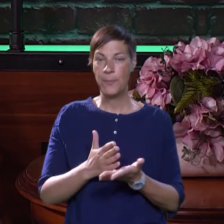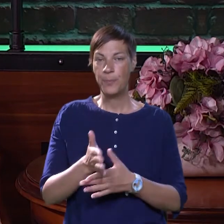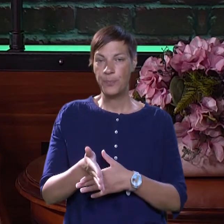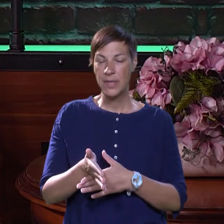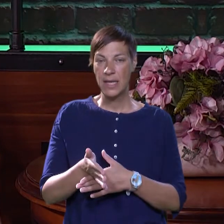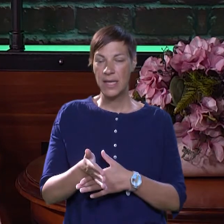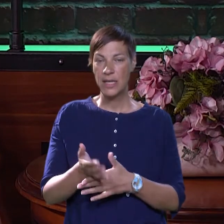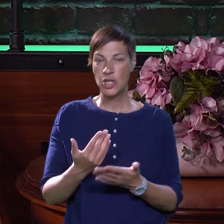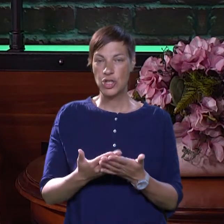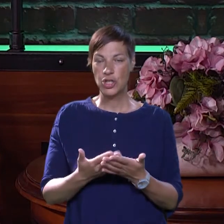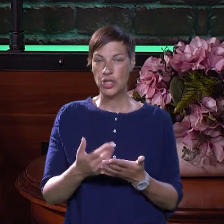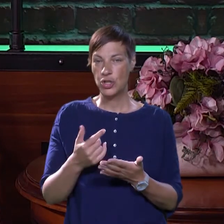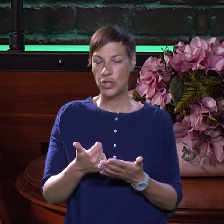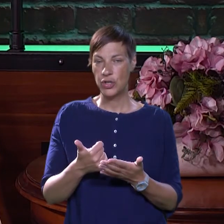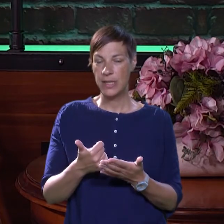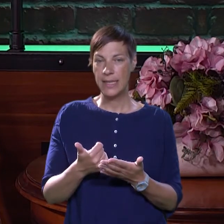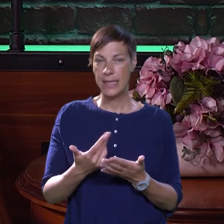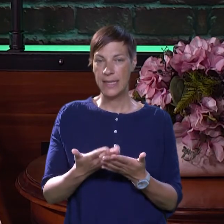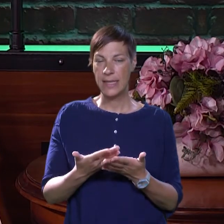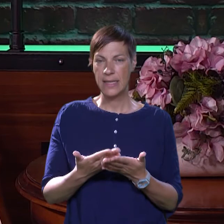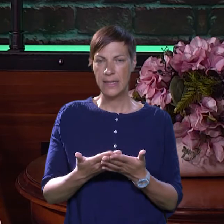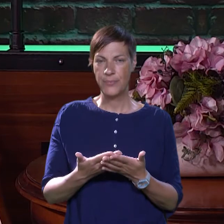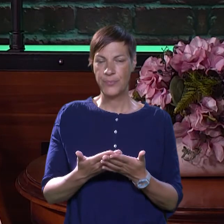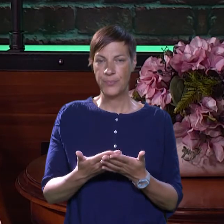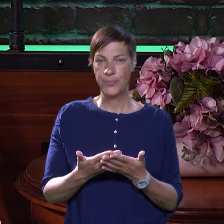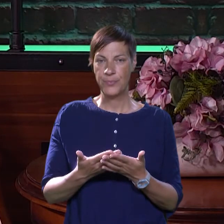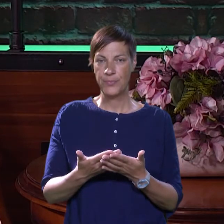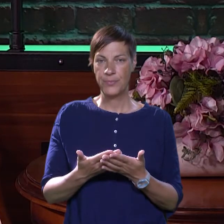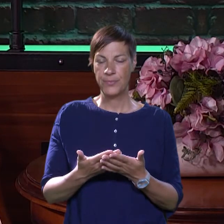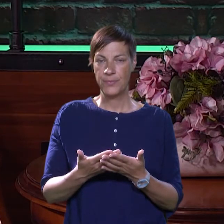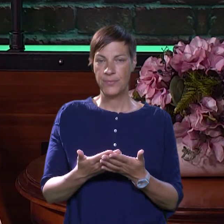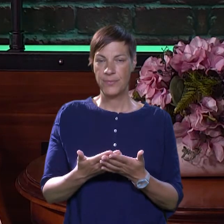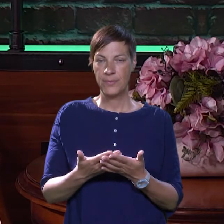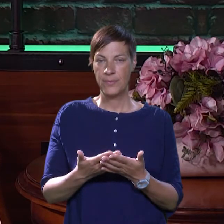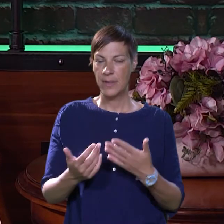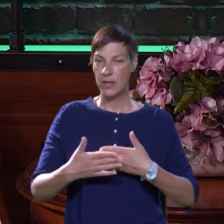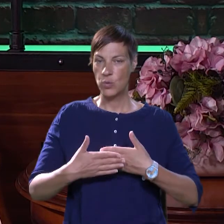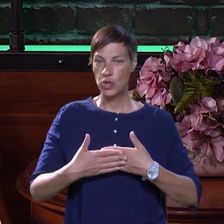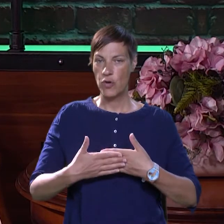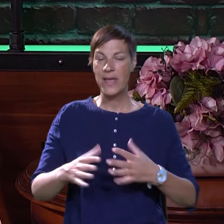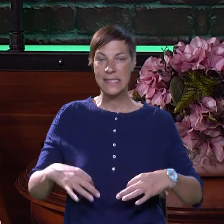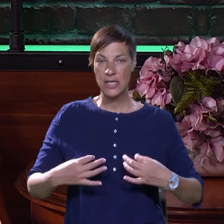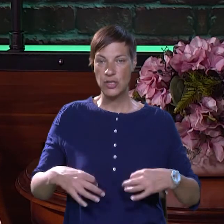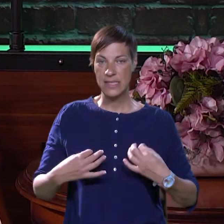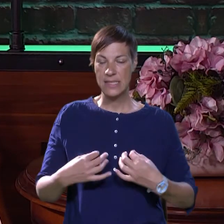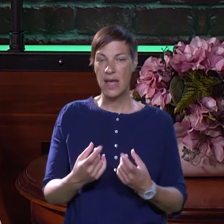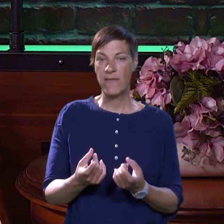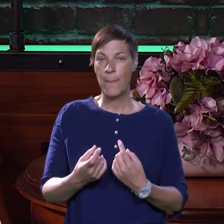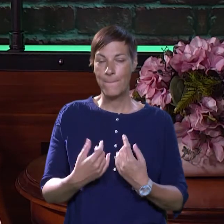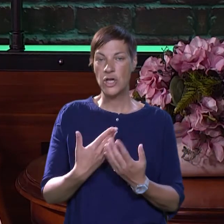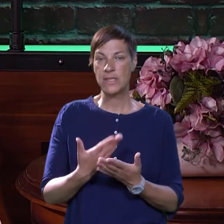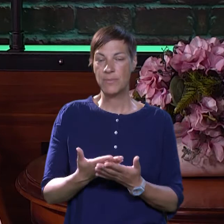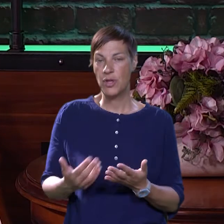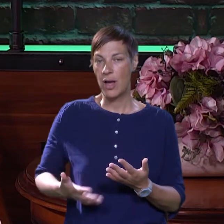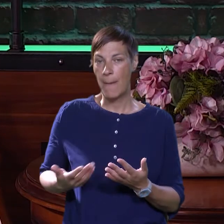i kroz to u biti je jedan od to je definitivno vrlo, vrlo usko vezano sa zdravljem. Osim toga,